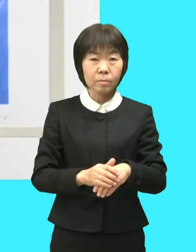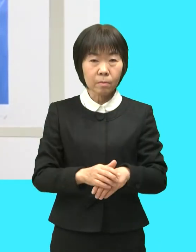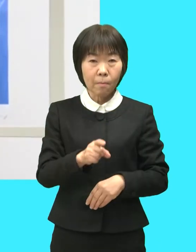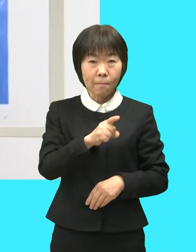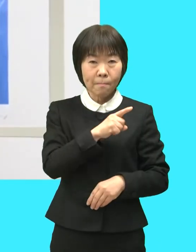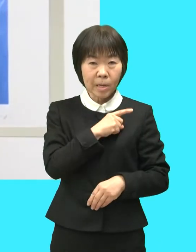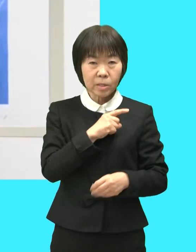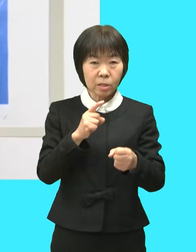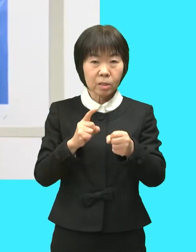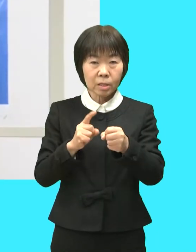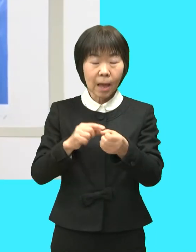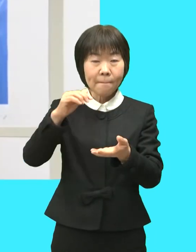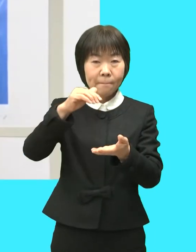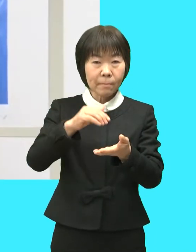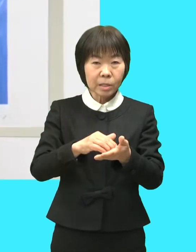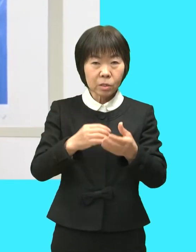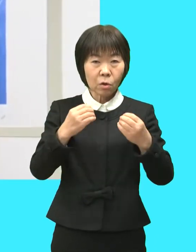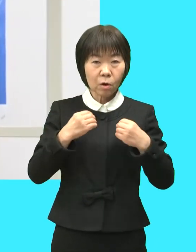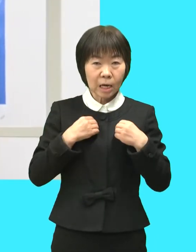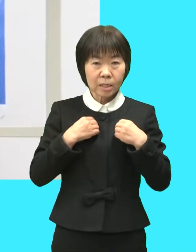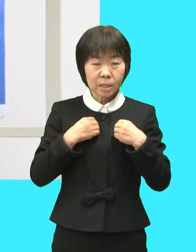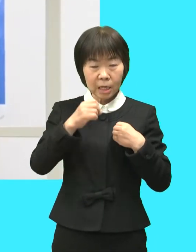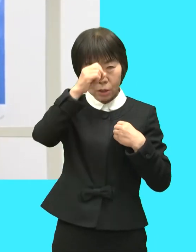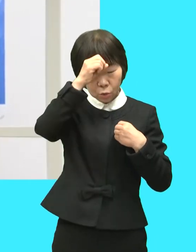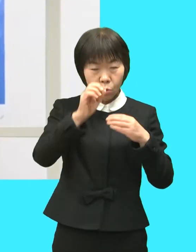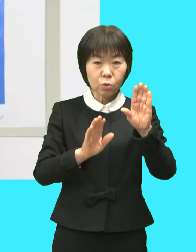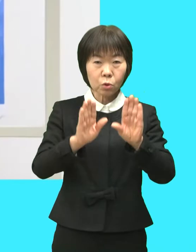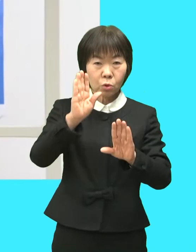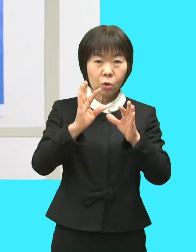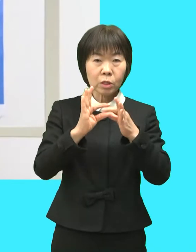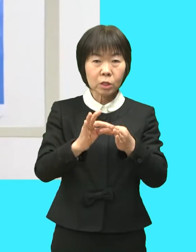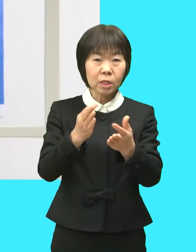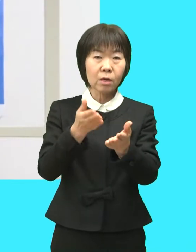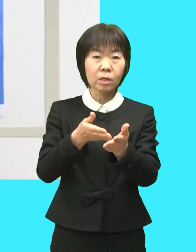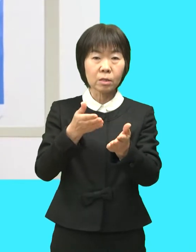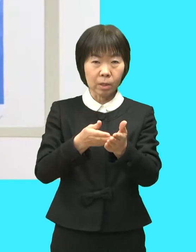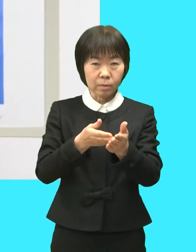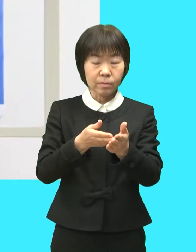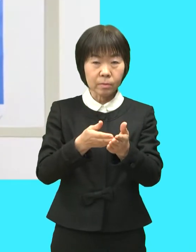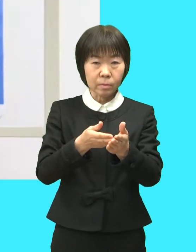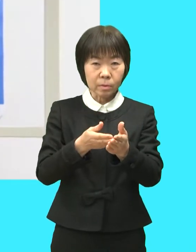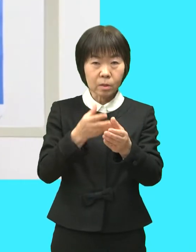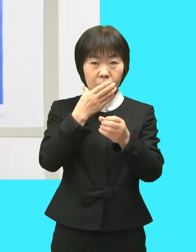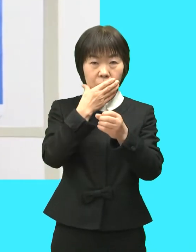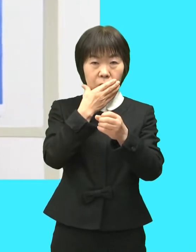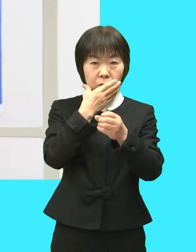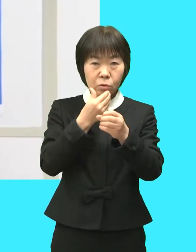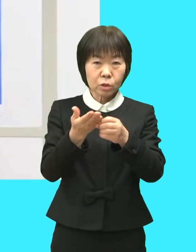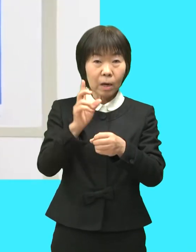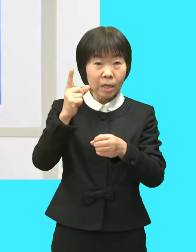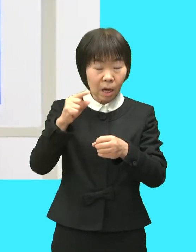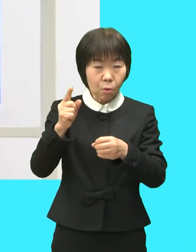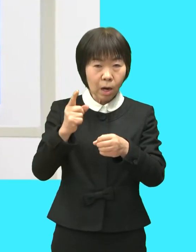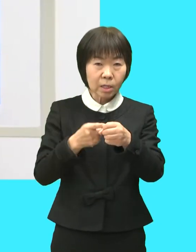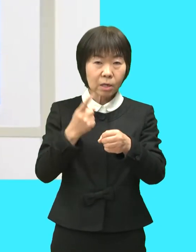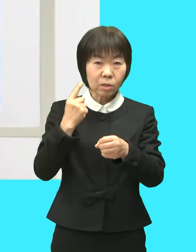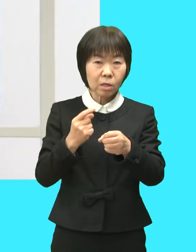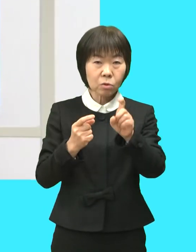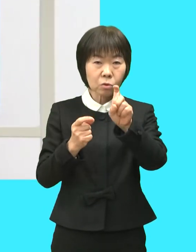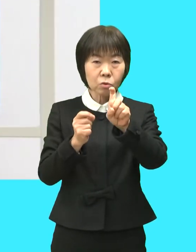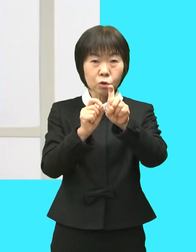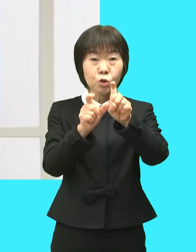年末の新型感染症の状況からお話をしたいと思います。福島県は昨年の10